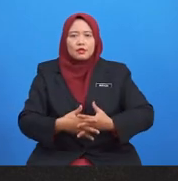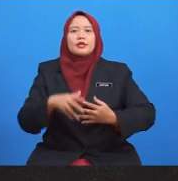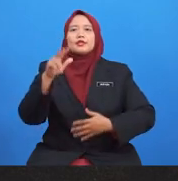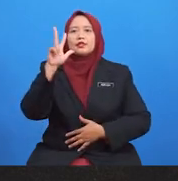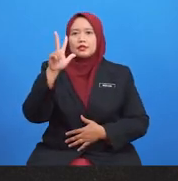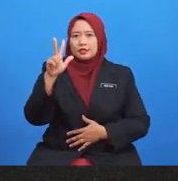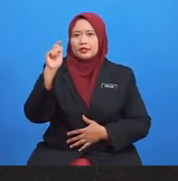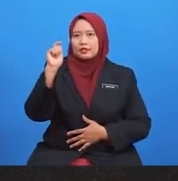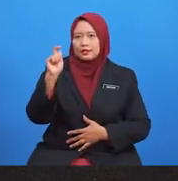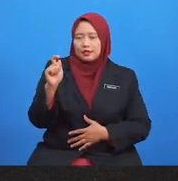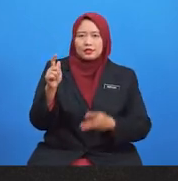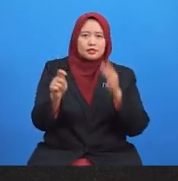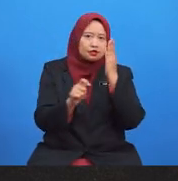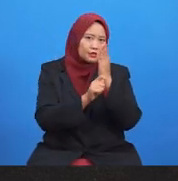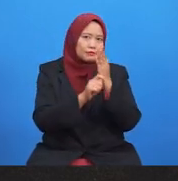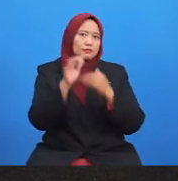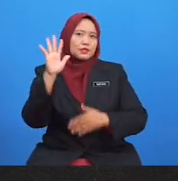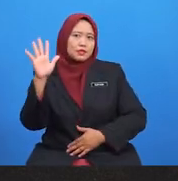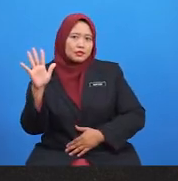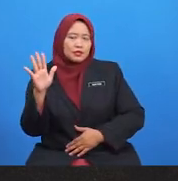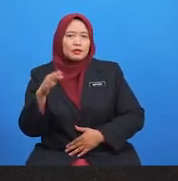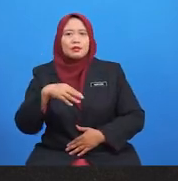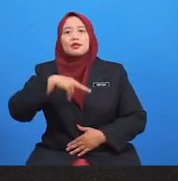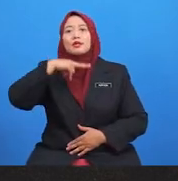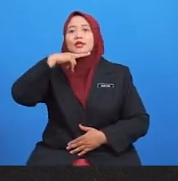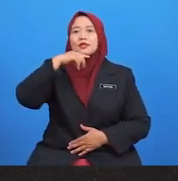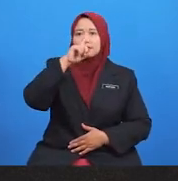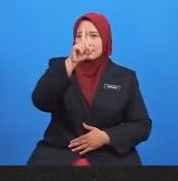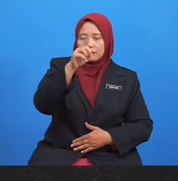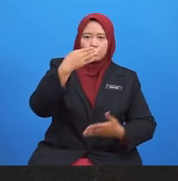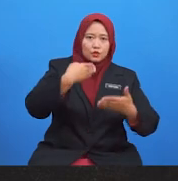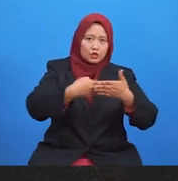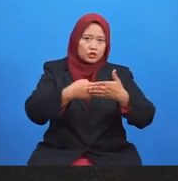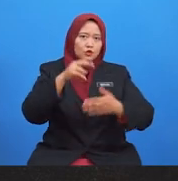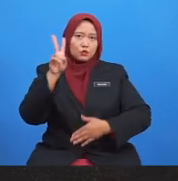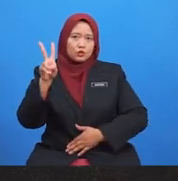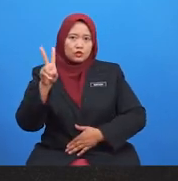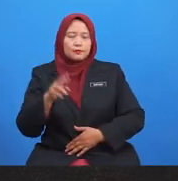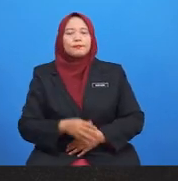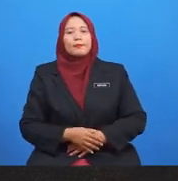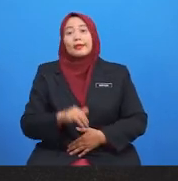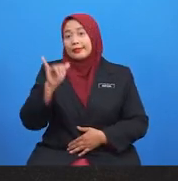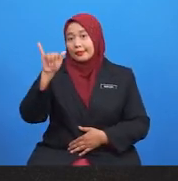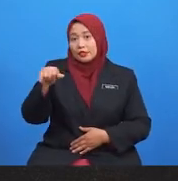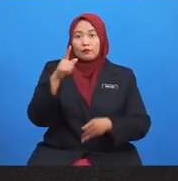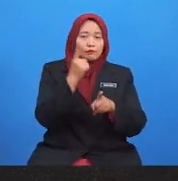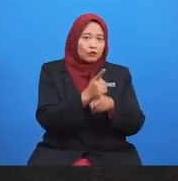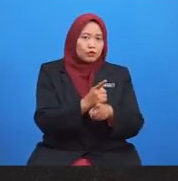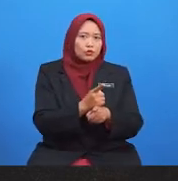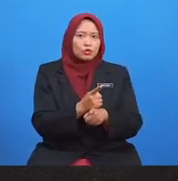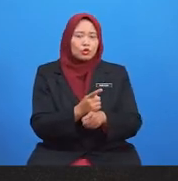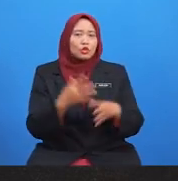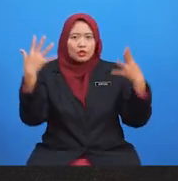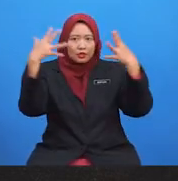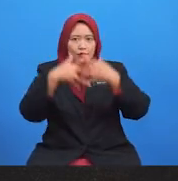5 bagi had 1 hingga 2? Ya, betul. Apabila kita kamirkan 3x